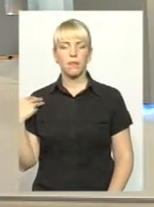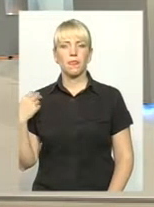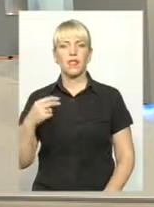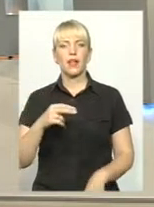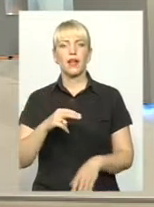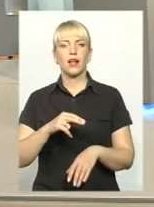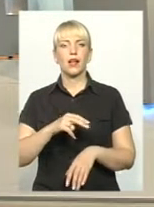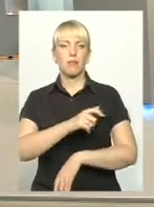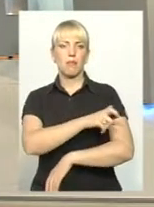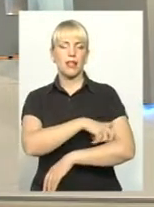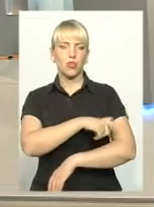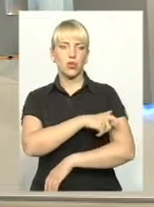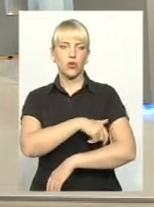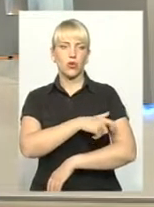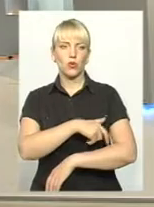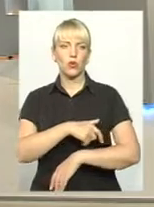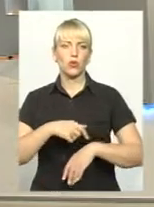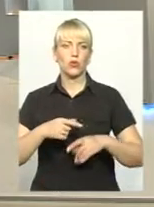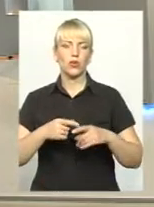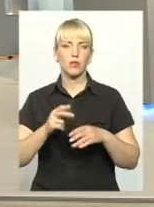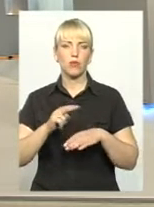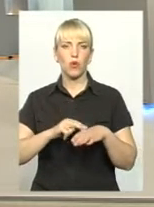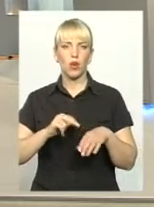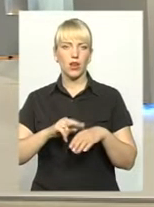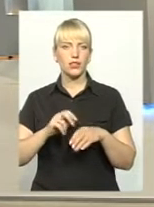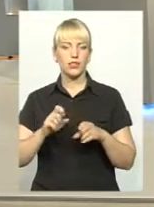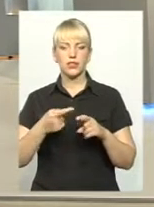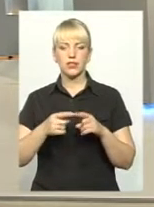поліції. Питання не вирішується.